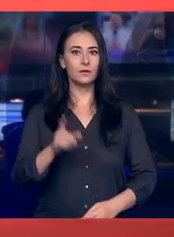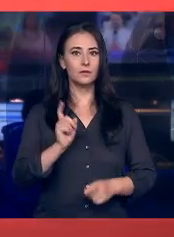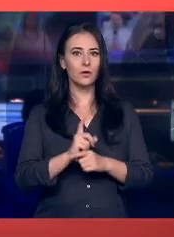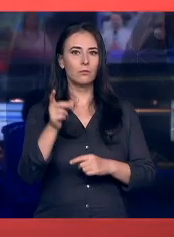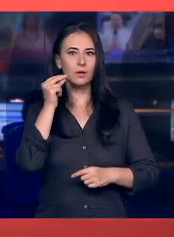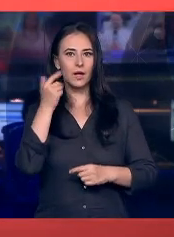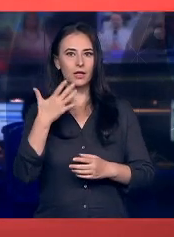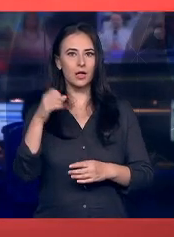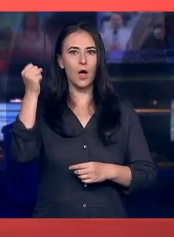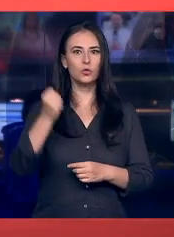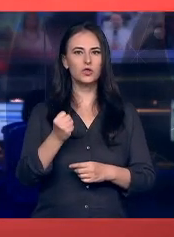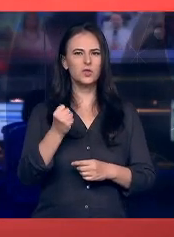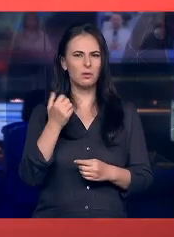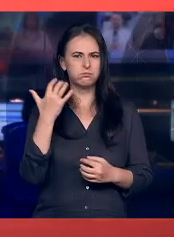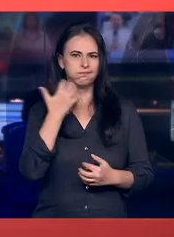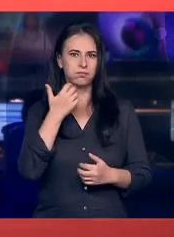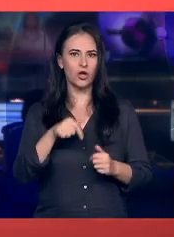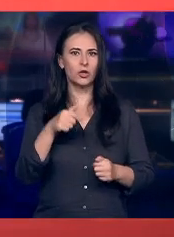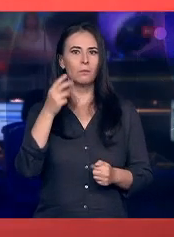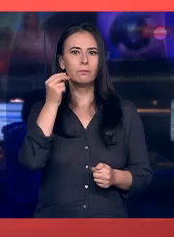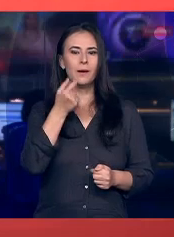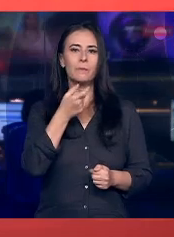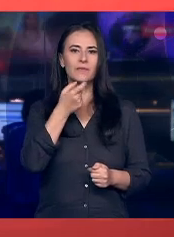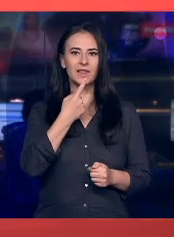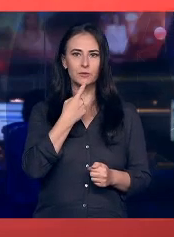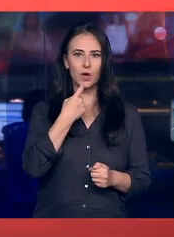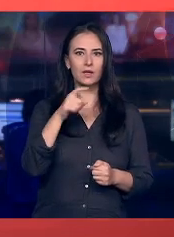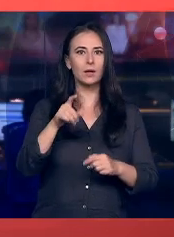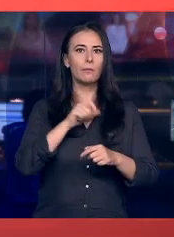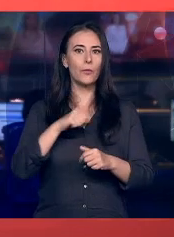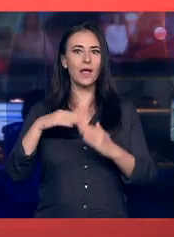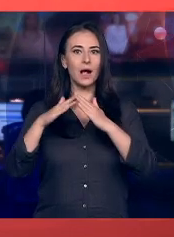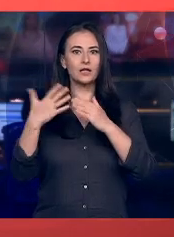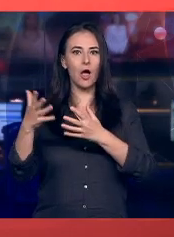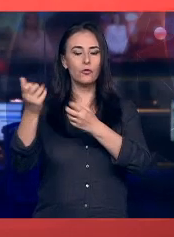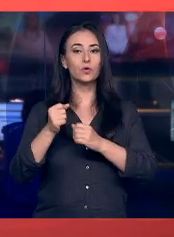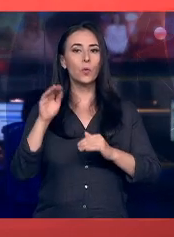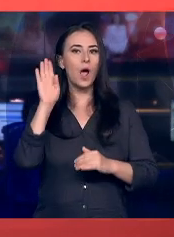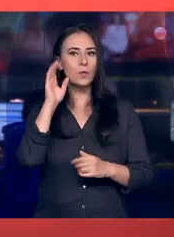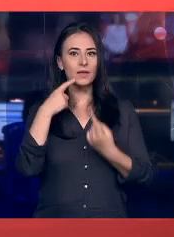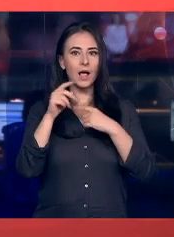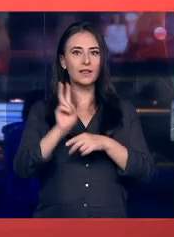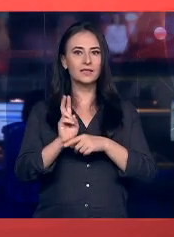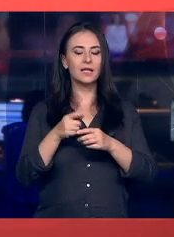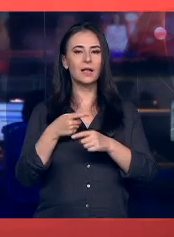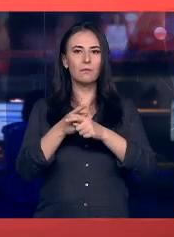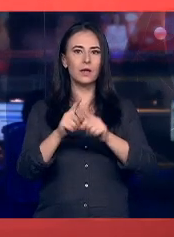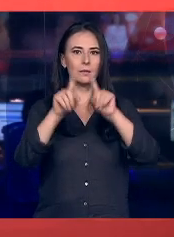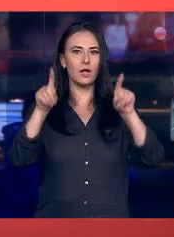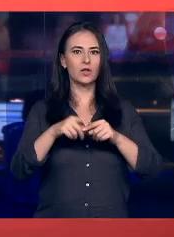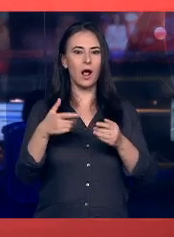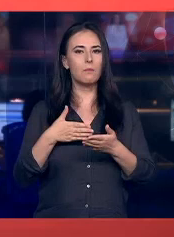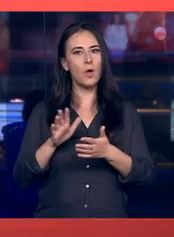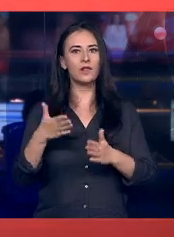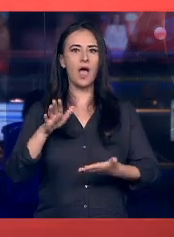Bărbatul care a fi ucis cu bestialitate o pensionară din Timișoara în propria casă a fost dus la audieri. Atenție, urmează imagini și informații care